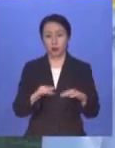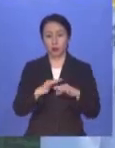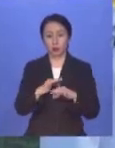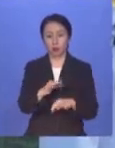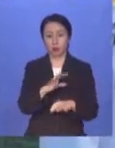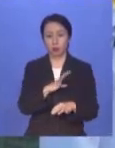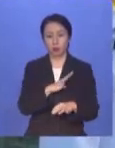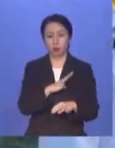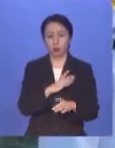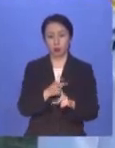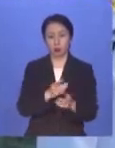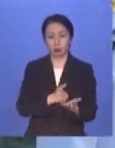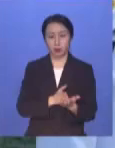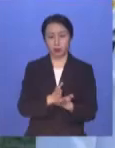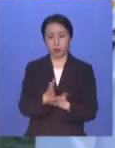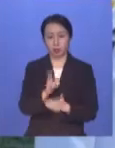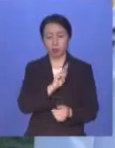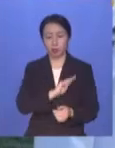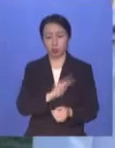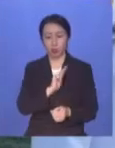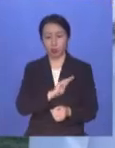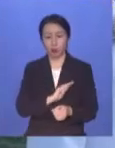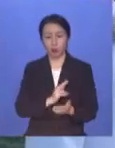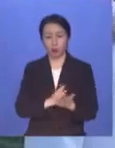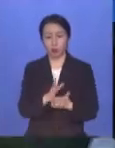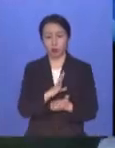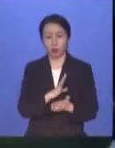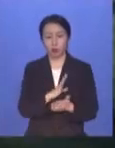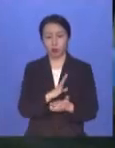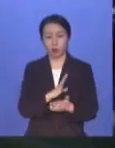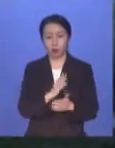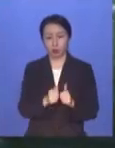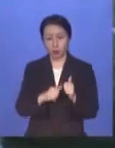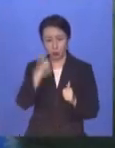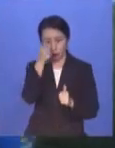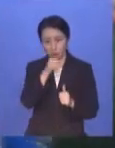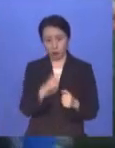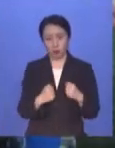өтті. Бұл бағытта тиісті жұмыс атқарылып жатыр. Аймақта